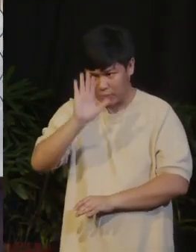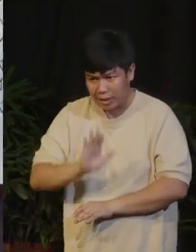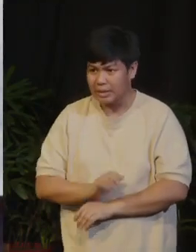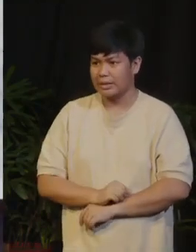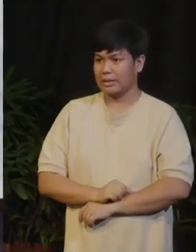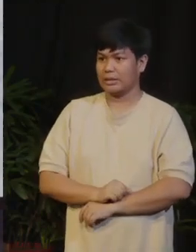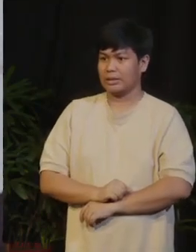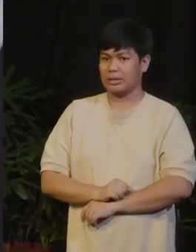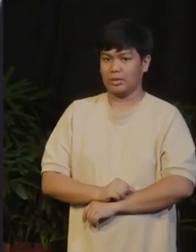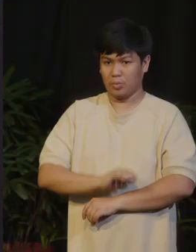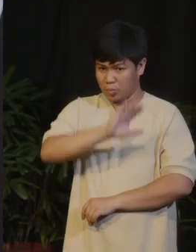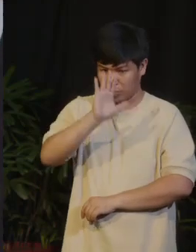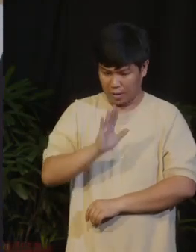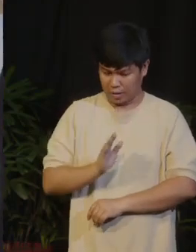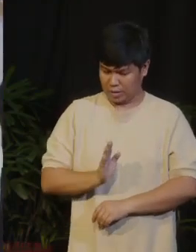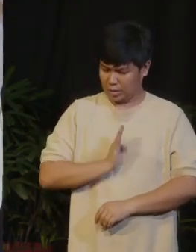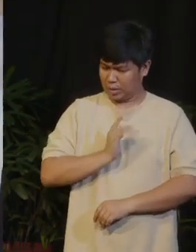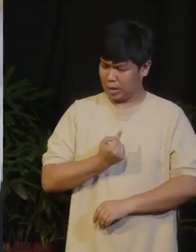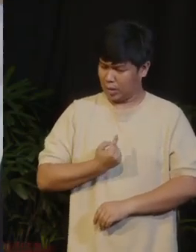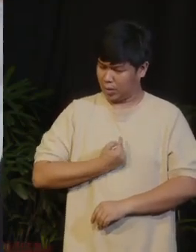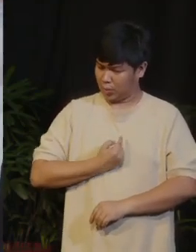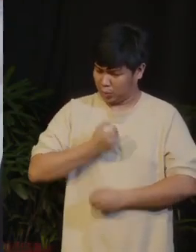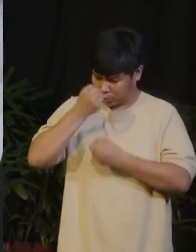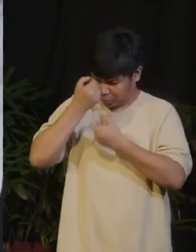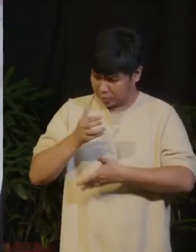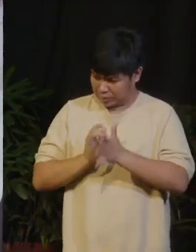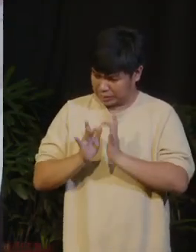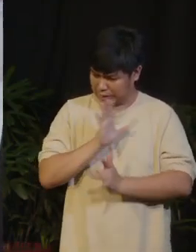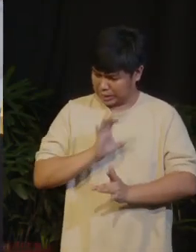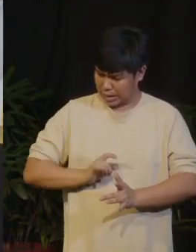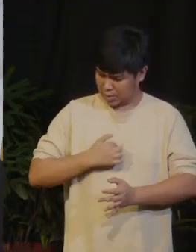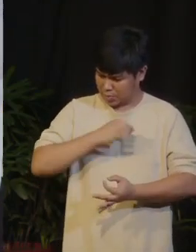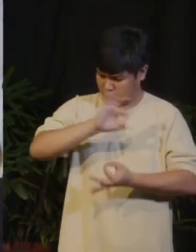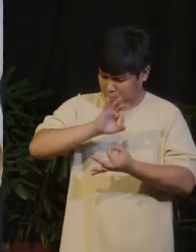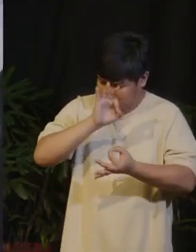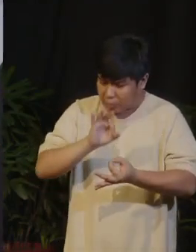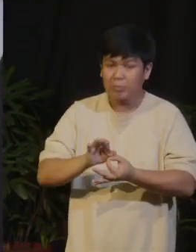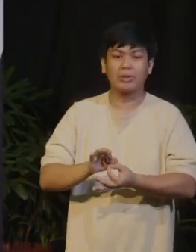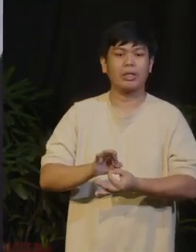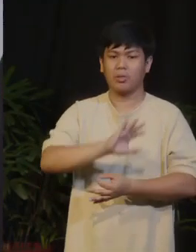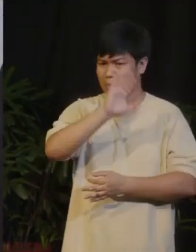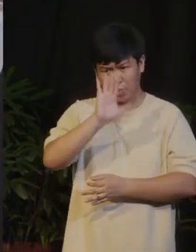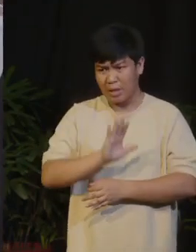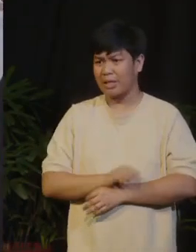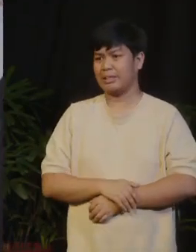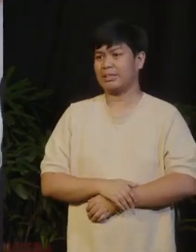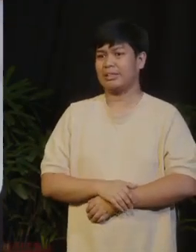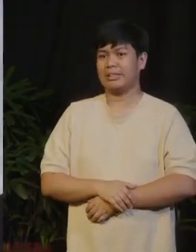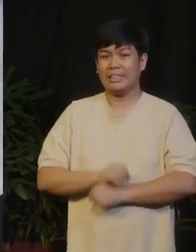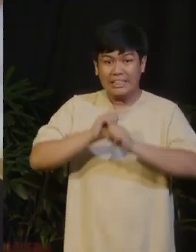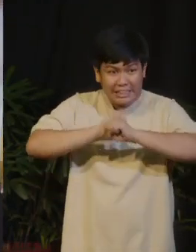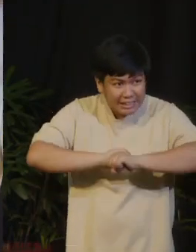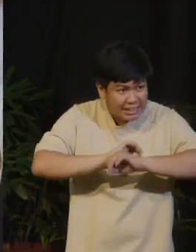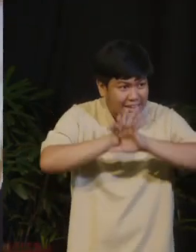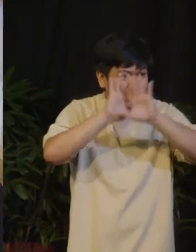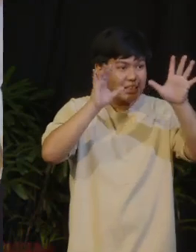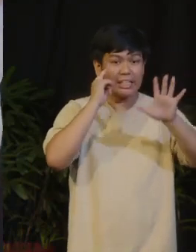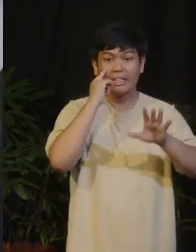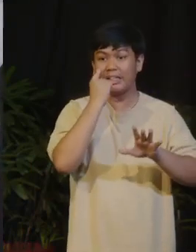nilang hinuhusgahan ang kanilang sarili na may malinaw na pagtingin, malinaw na mga